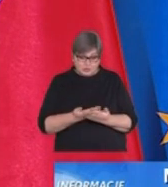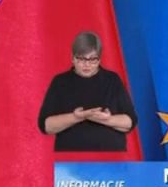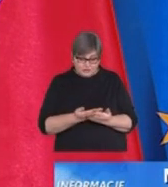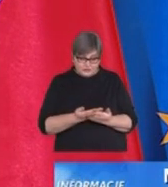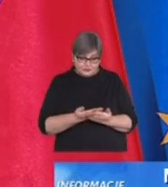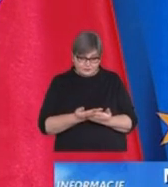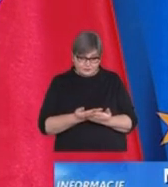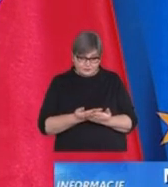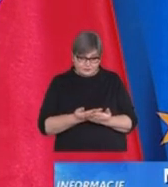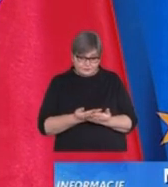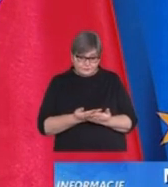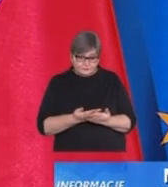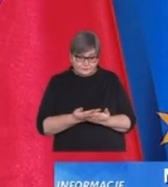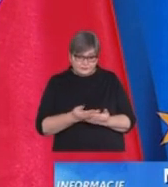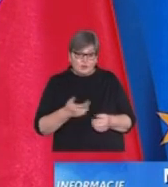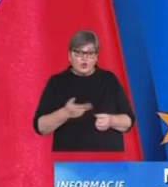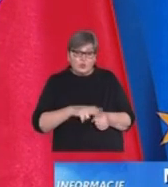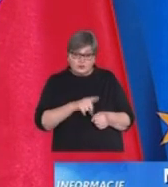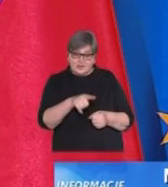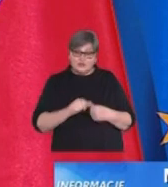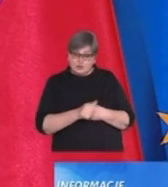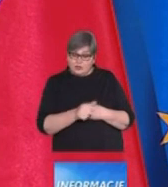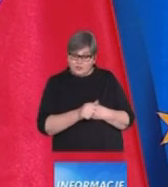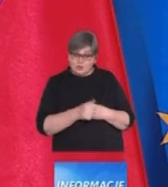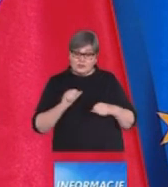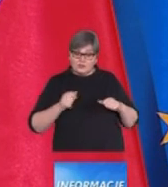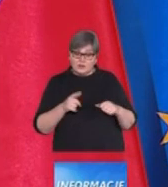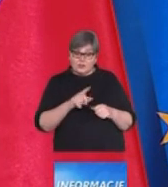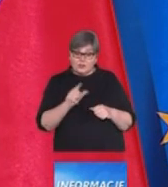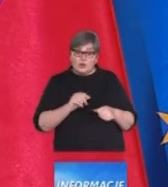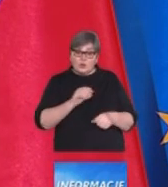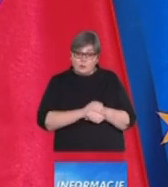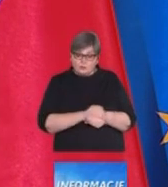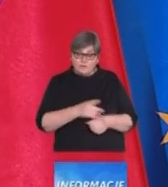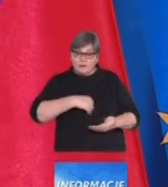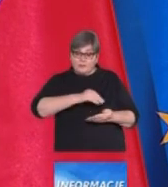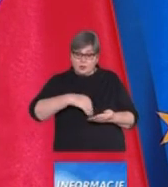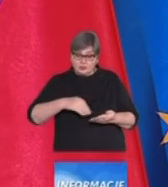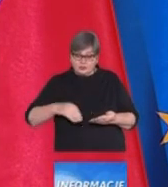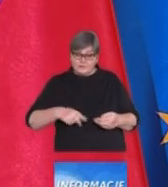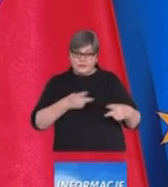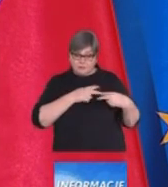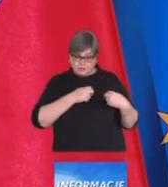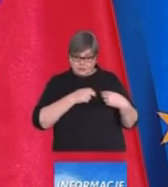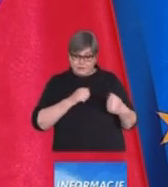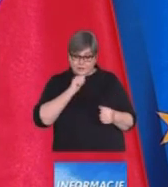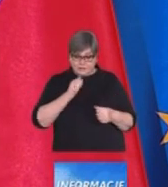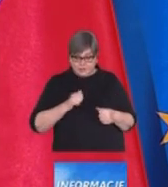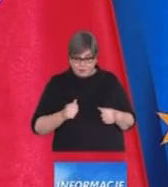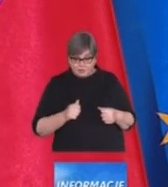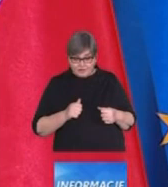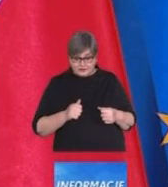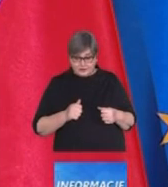dni, który jest dowodem na to, że umowa podpisana przez Komisję Europejską jest daleka